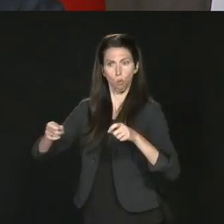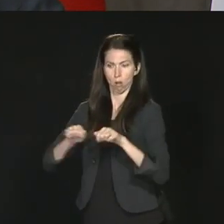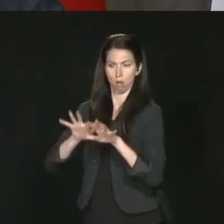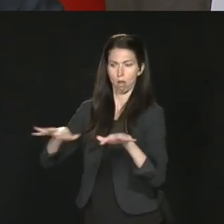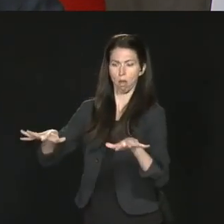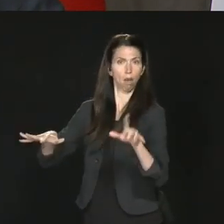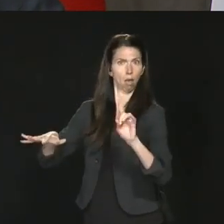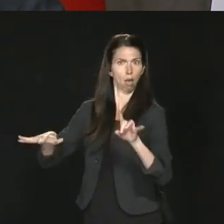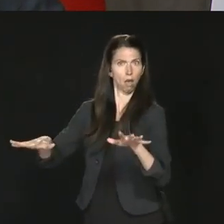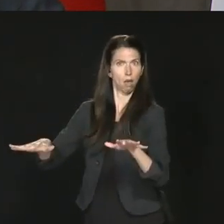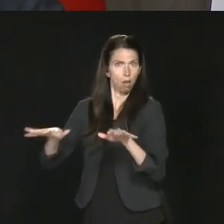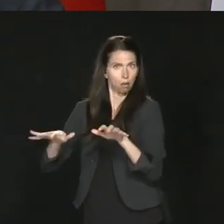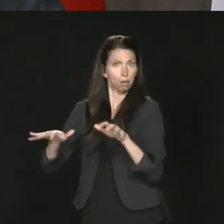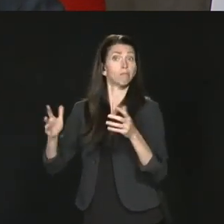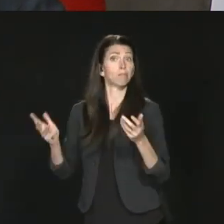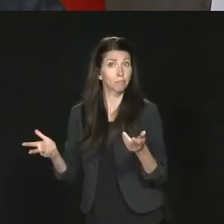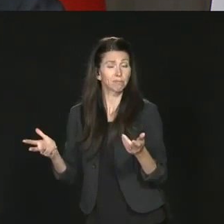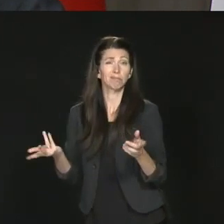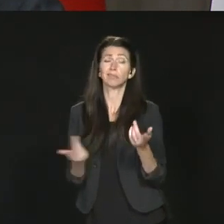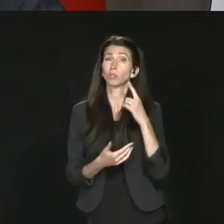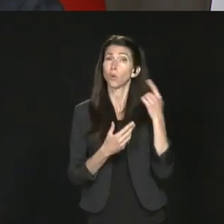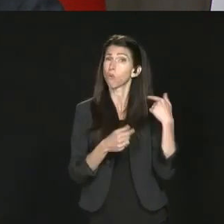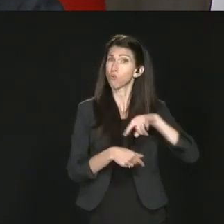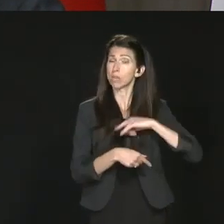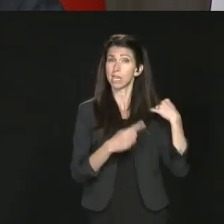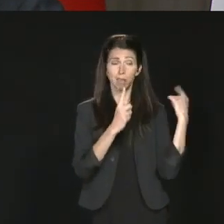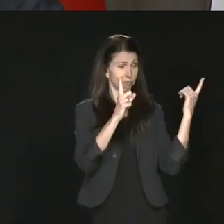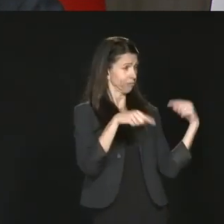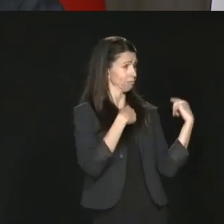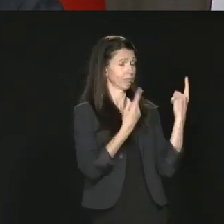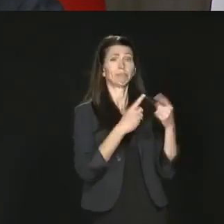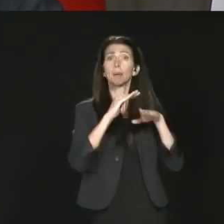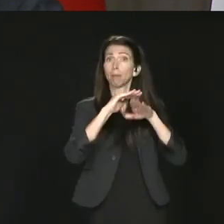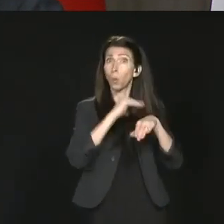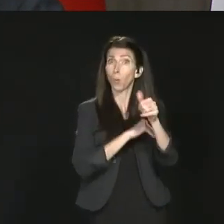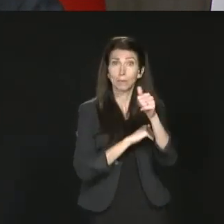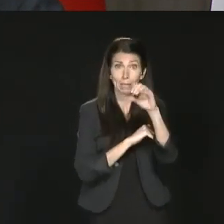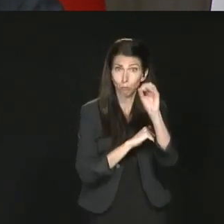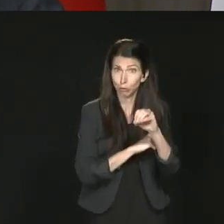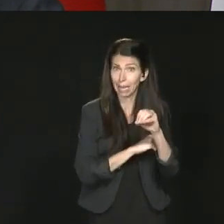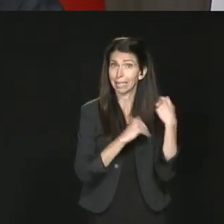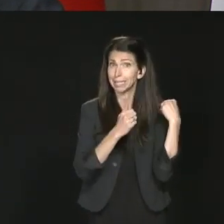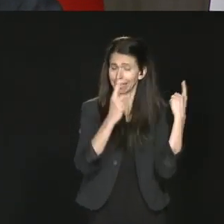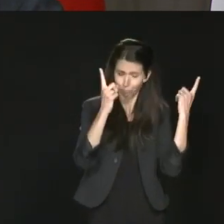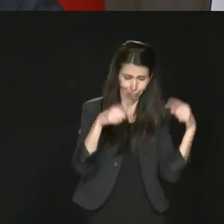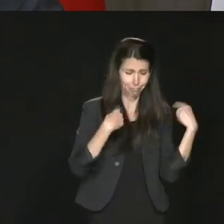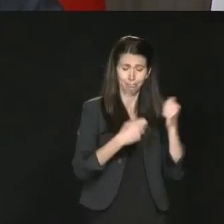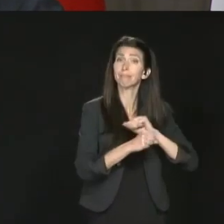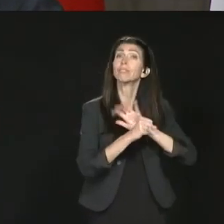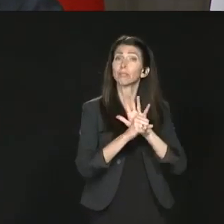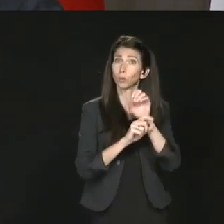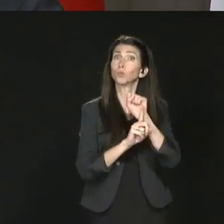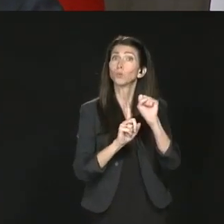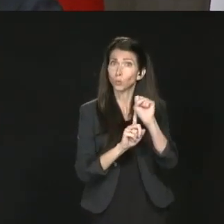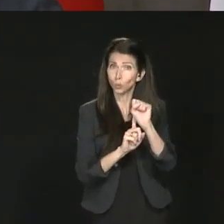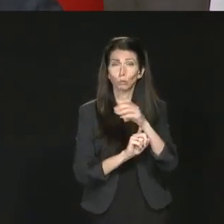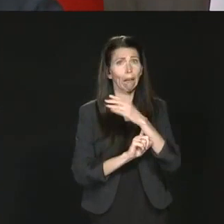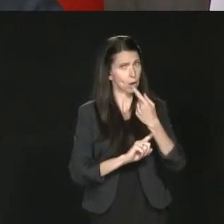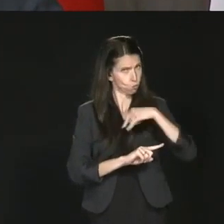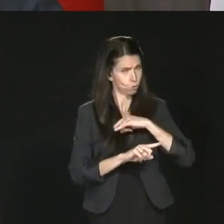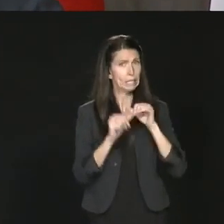long de la pandémie et, malgré une augmentation graduelle de dépistage, ce pourcentage a continué à